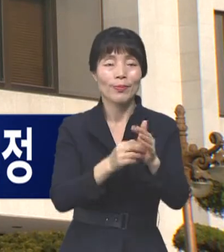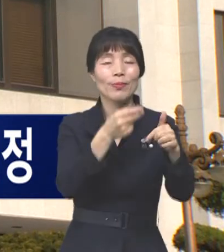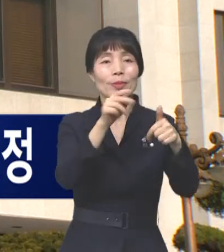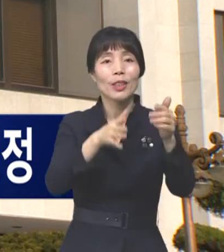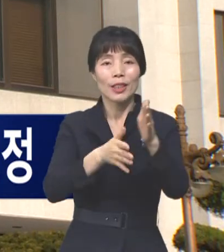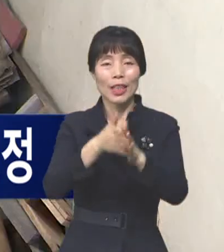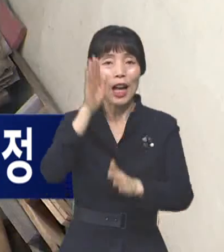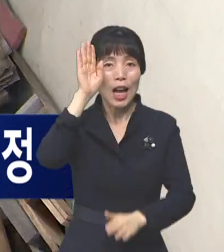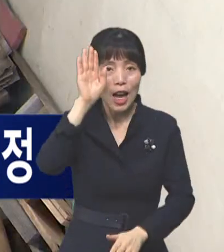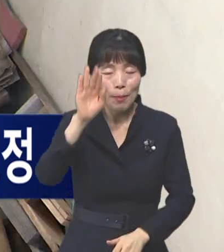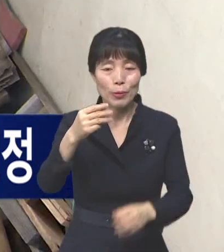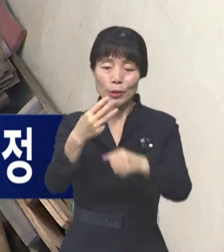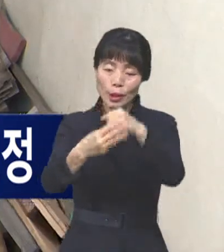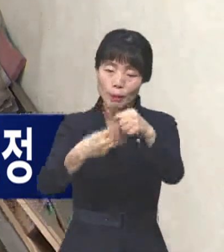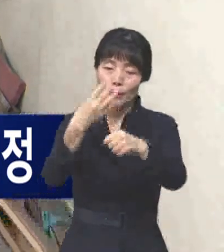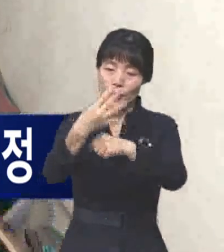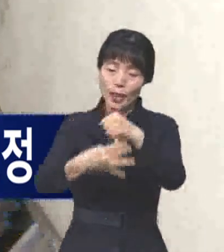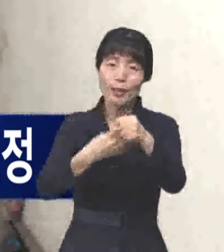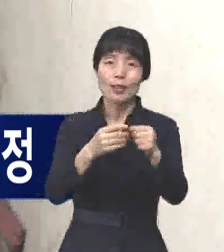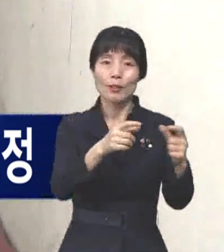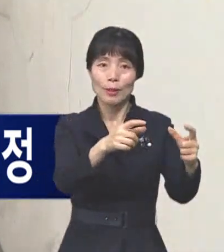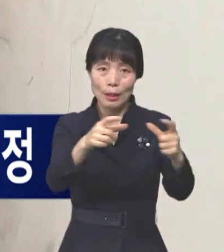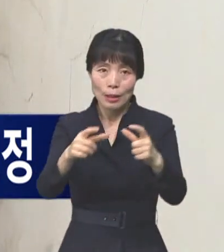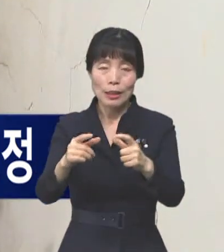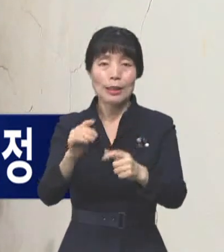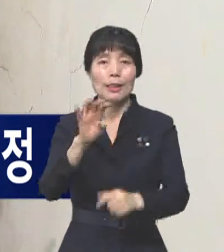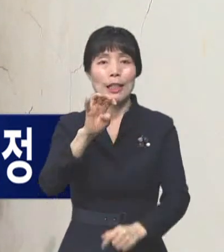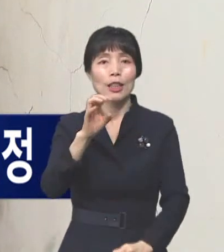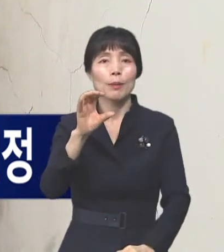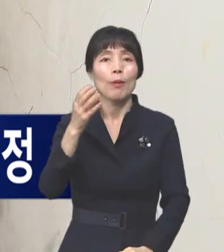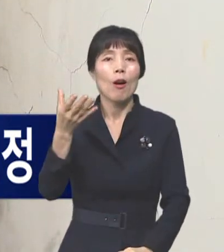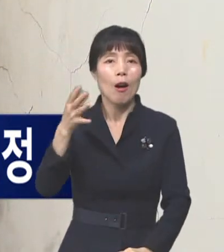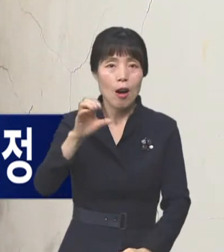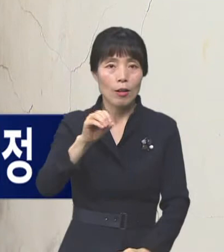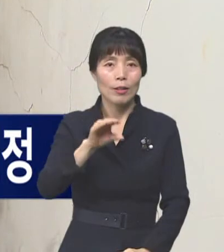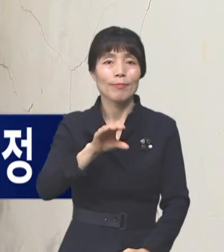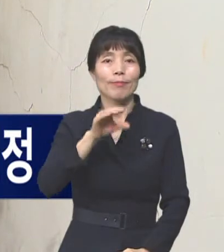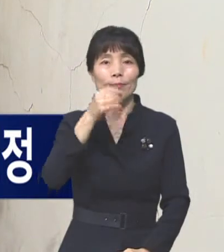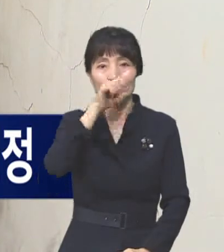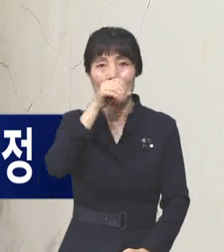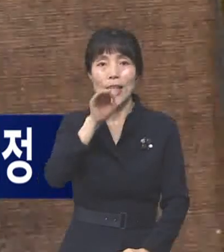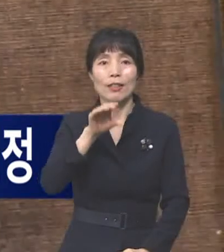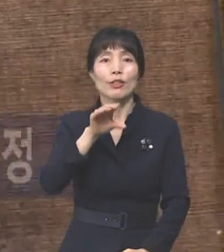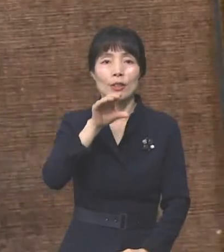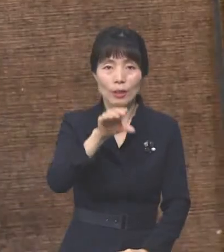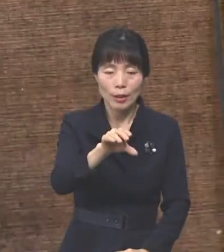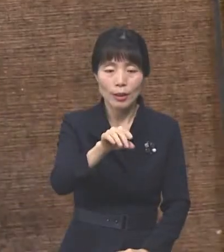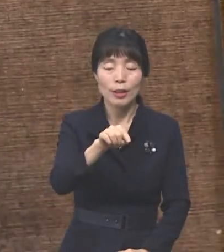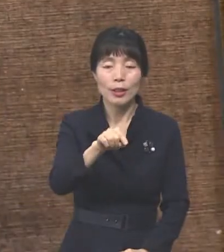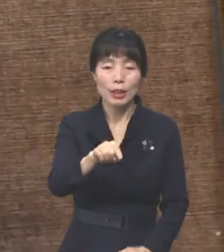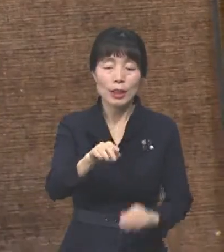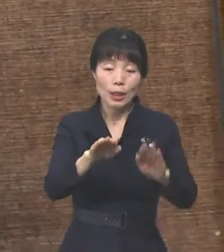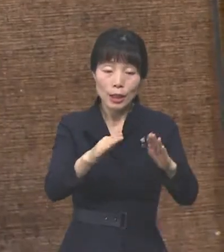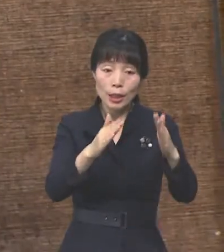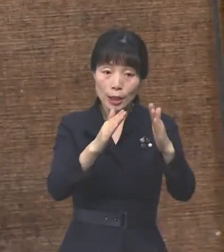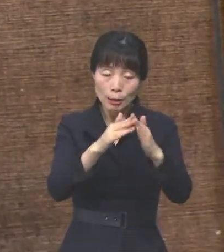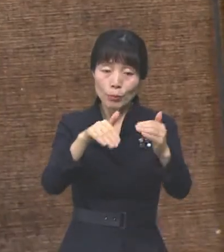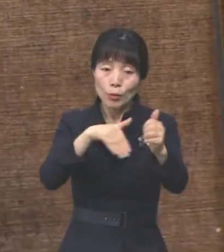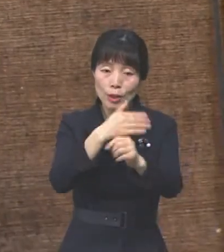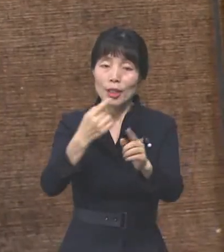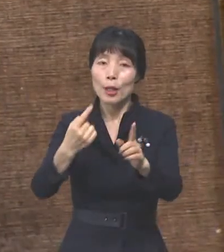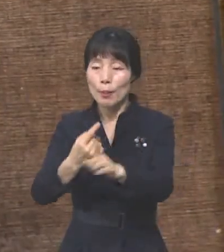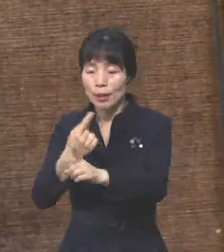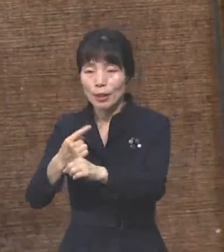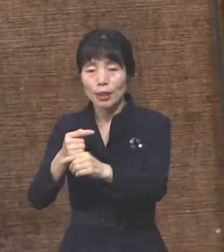인천시는 향후 3-4년 동안 구역별로 최대 40억 원의 사업 예산을 지원해 현지 개량 방식의 주거 환경 개선